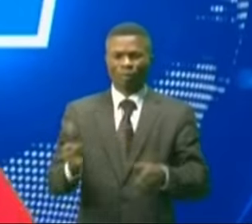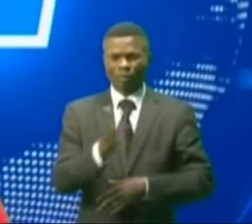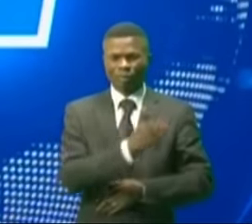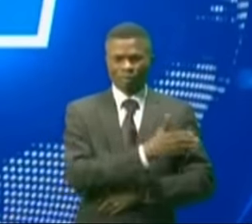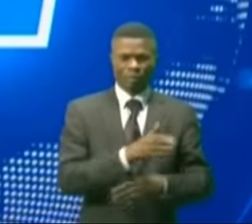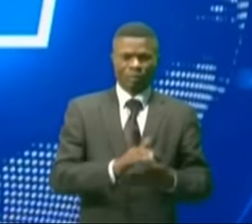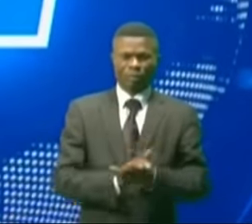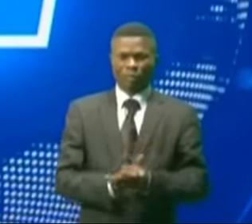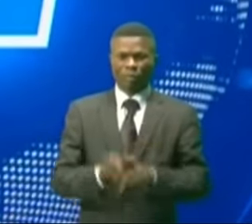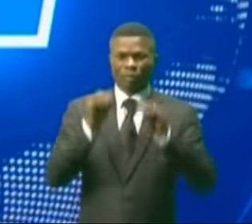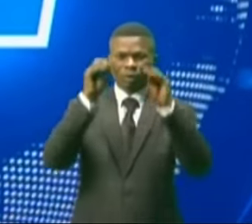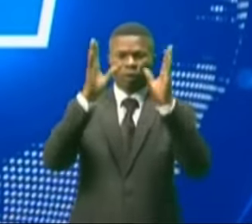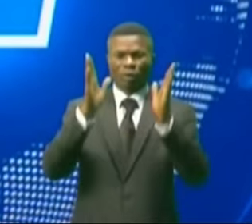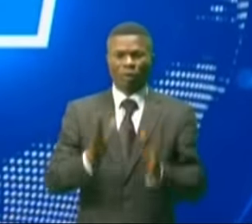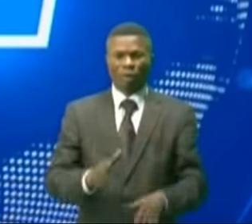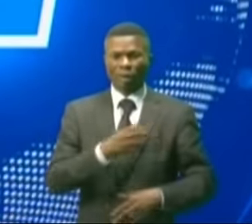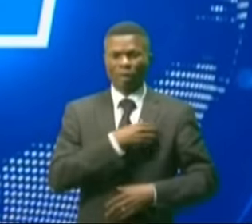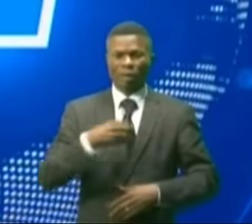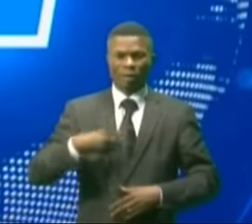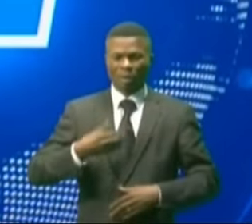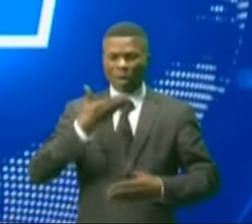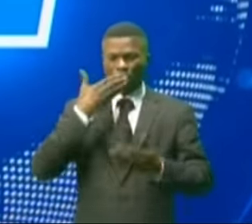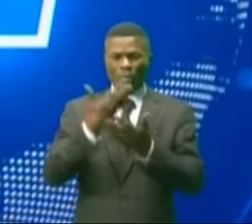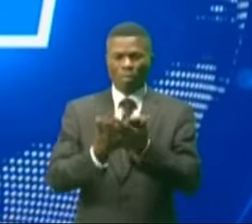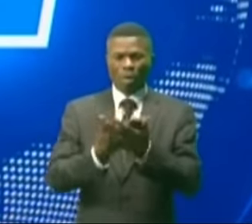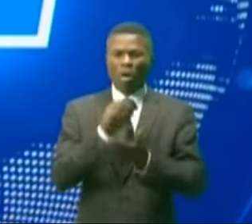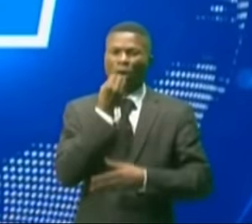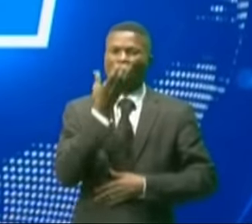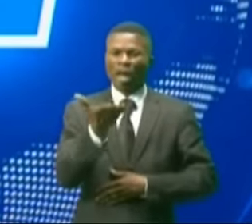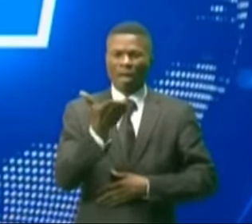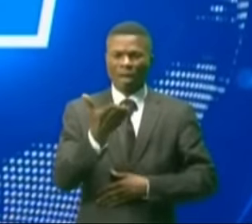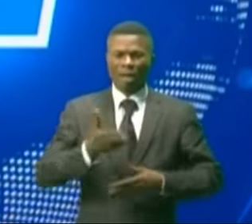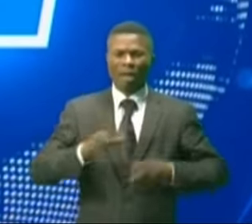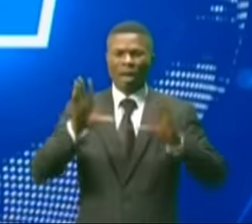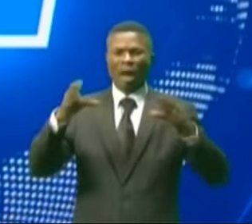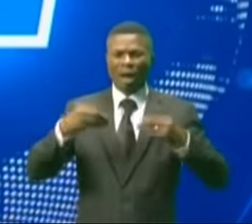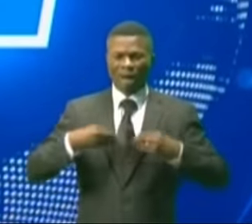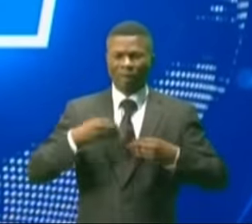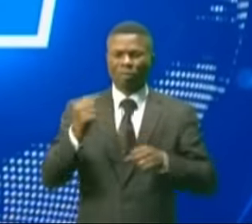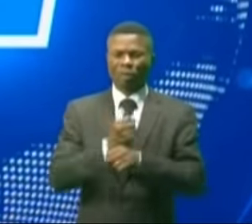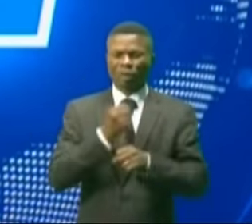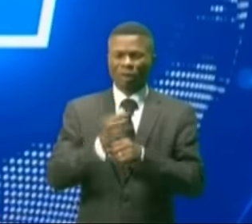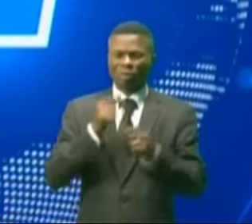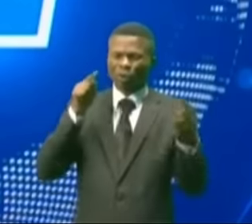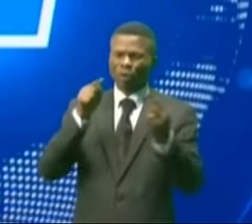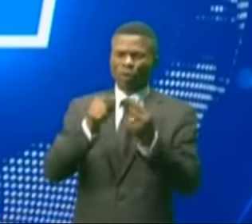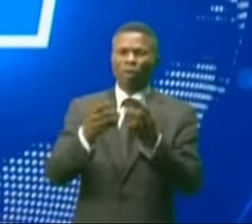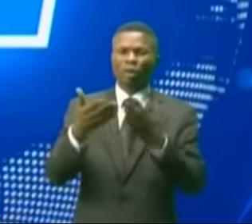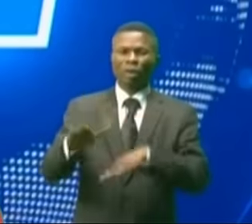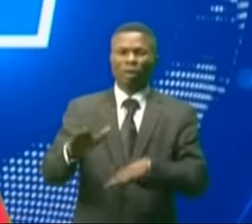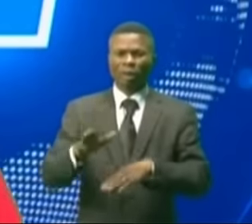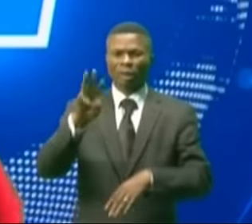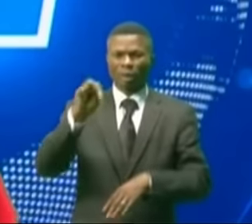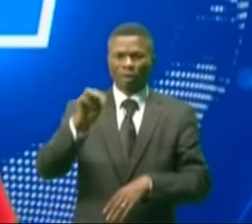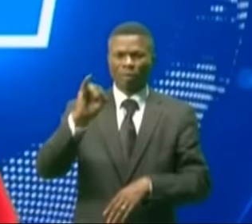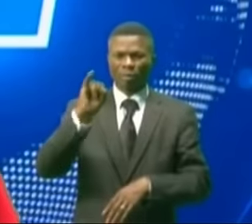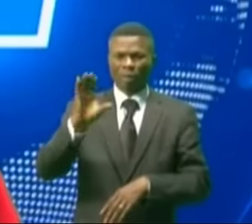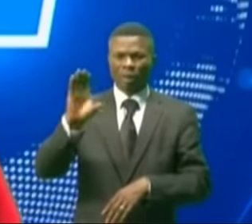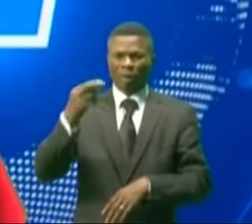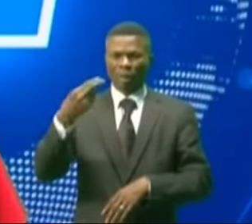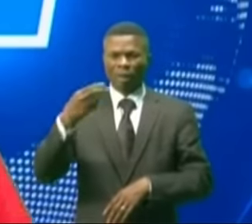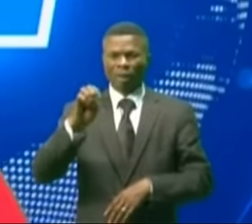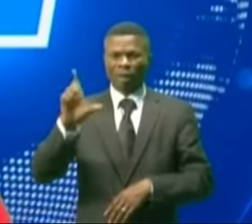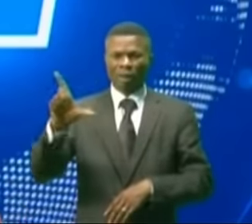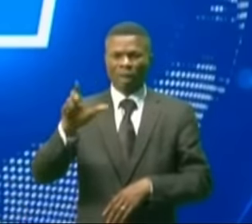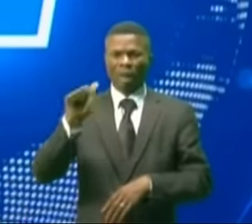C'était une enseignante dévouée, modèle, qui a consacré sa vie à l'enseignement jusqu'à sa mort, Micheline Aboto,